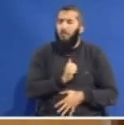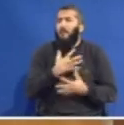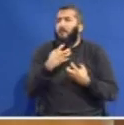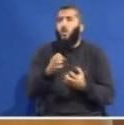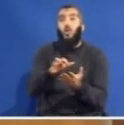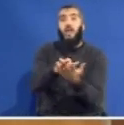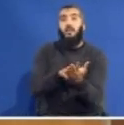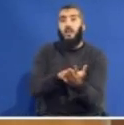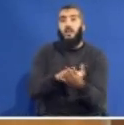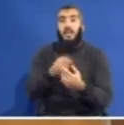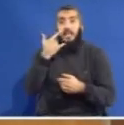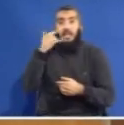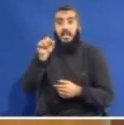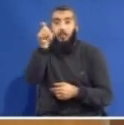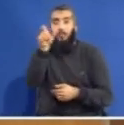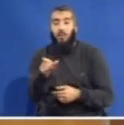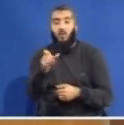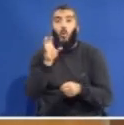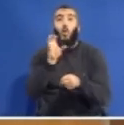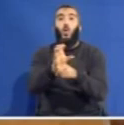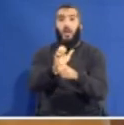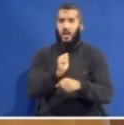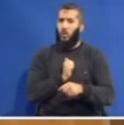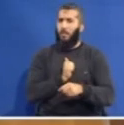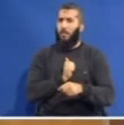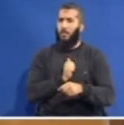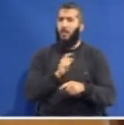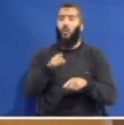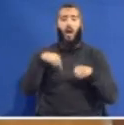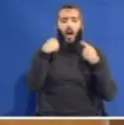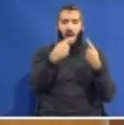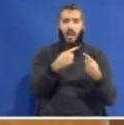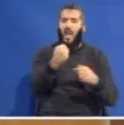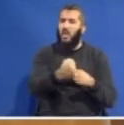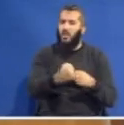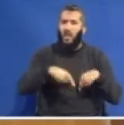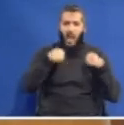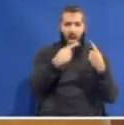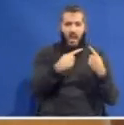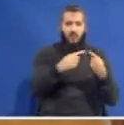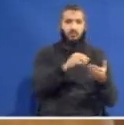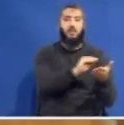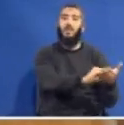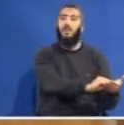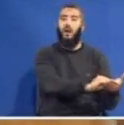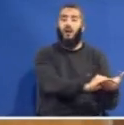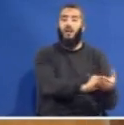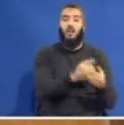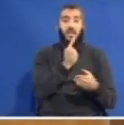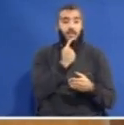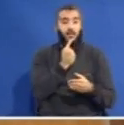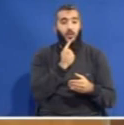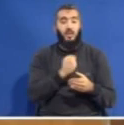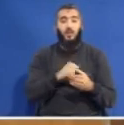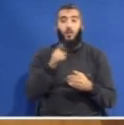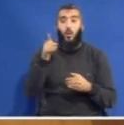محبة الآخرين، محبها معناها السعي من أجل إسعاد الآخرين، من أجل التفكير في مصلحة